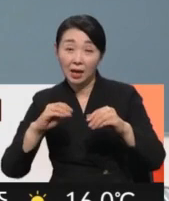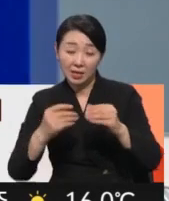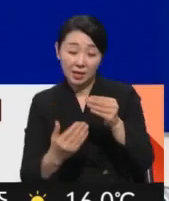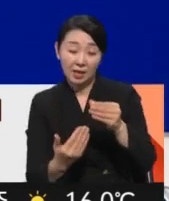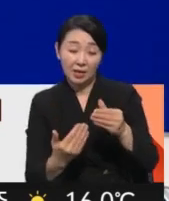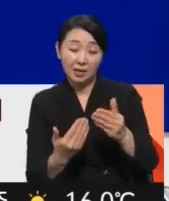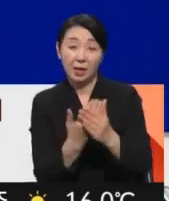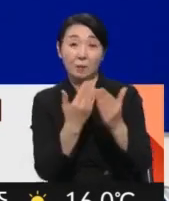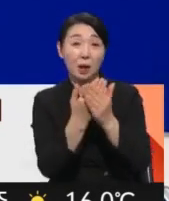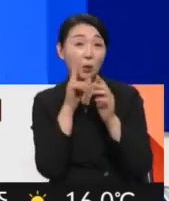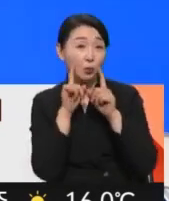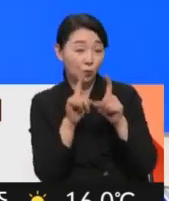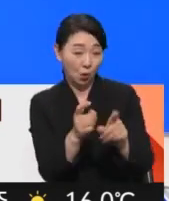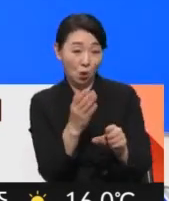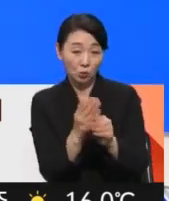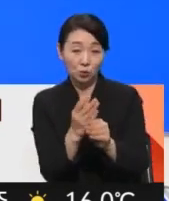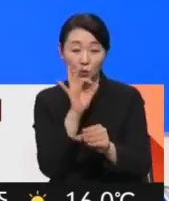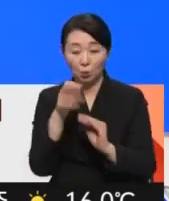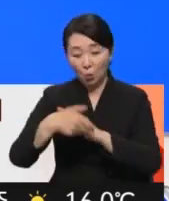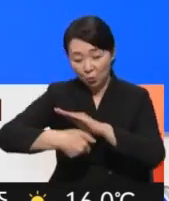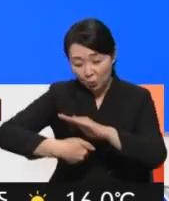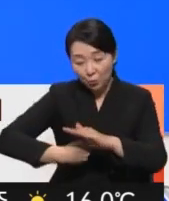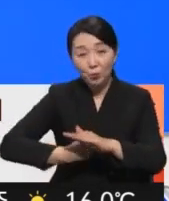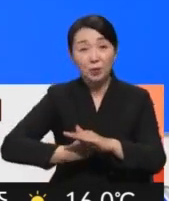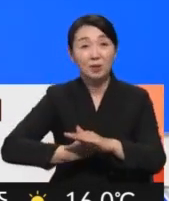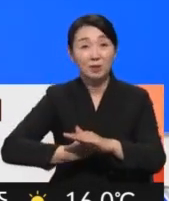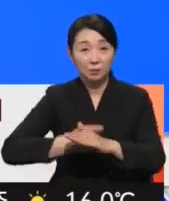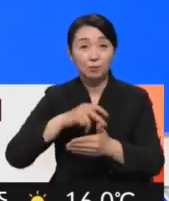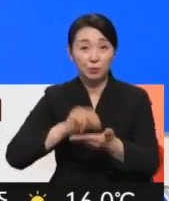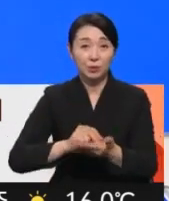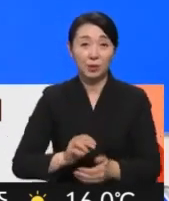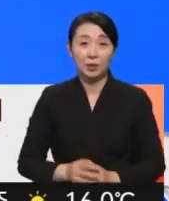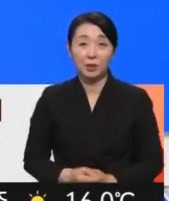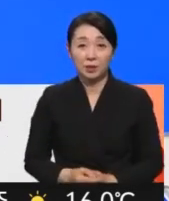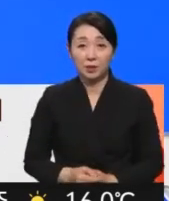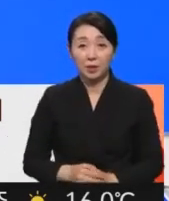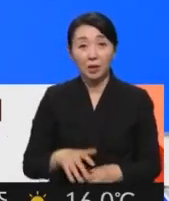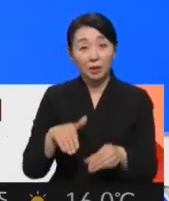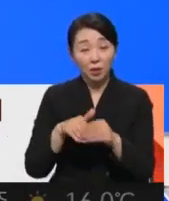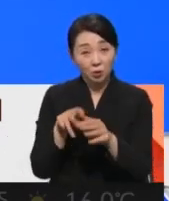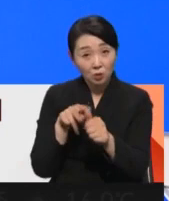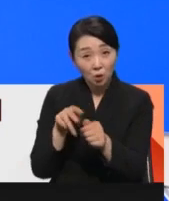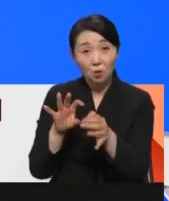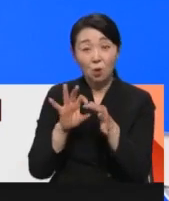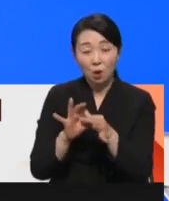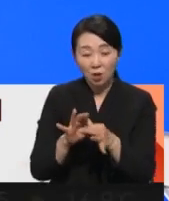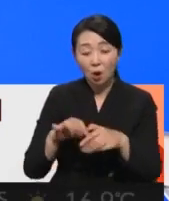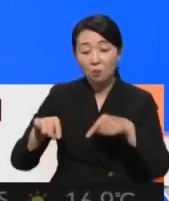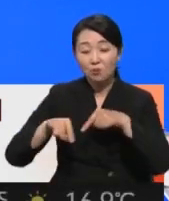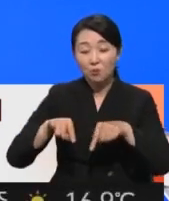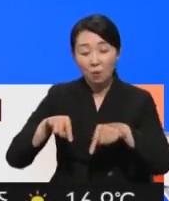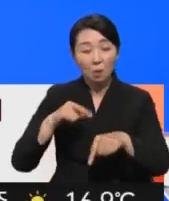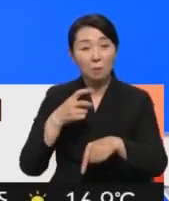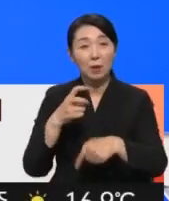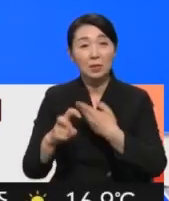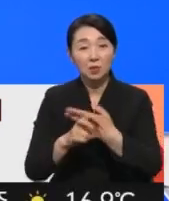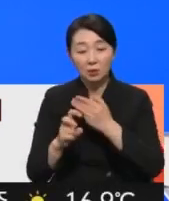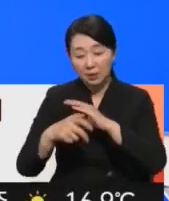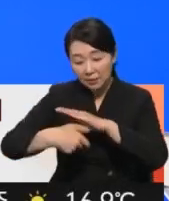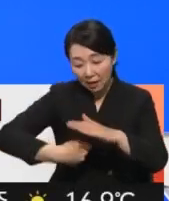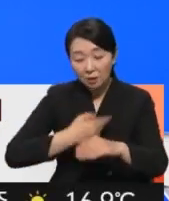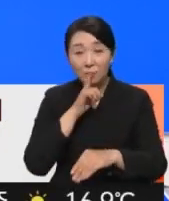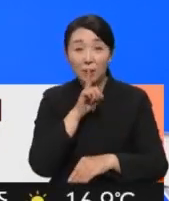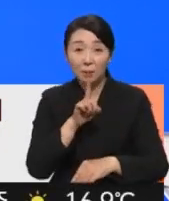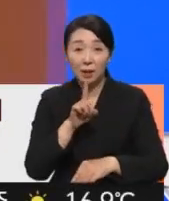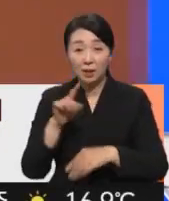기획본부장 등에게 수억 원의 금품을 받은 혐의죠. 대선을 앞두고 받은 불법 정치 자금이라는 보도도 나왔는데요. 저희가 조금 전에